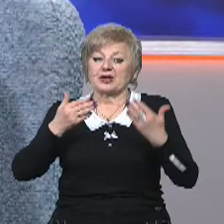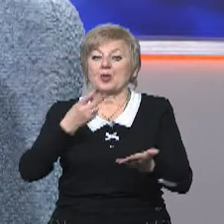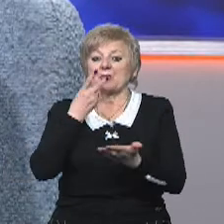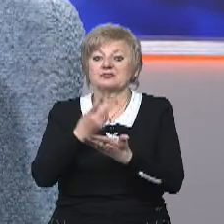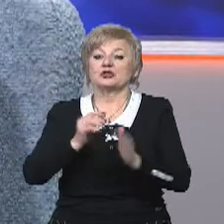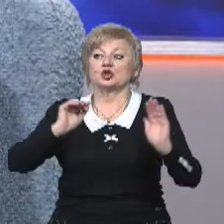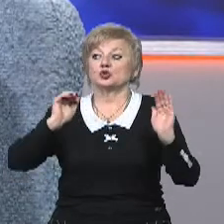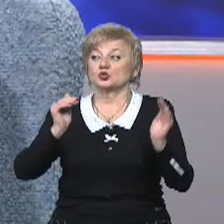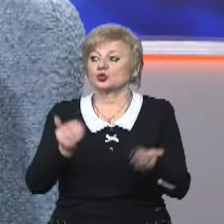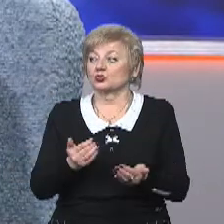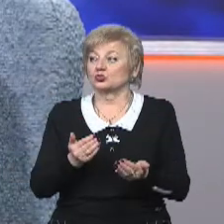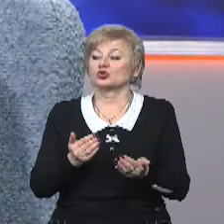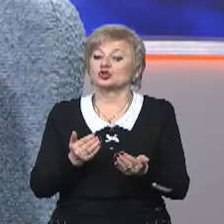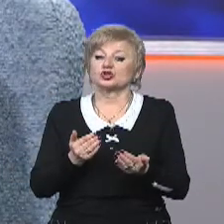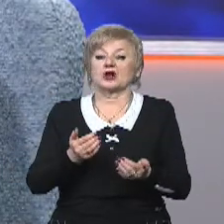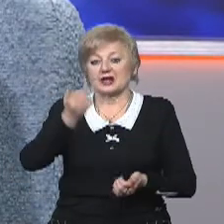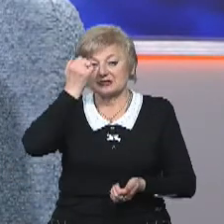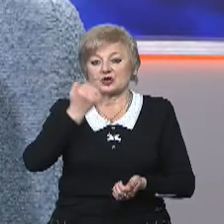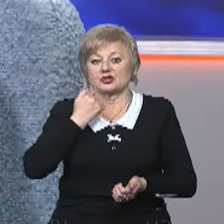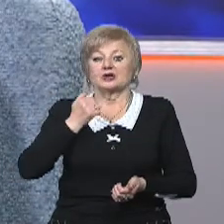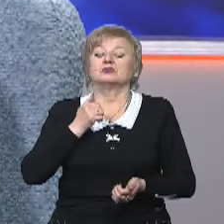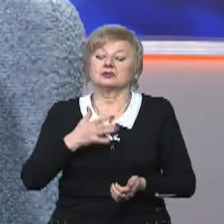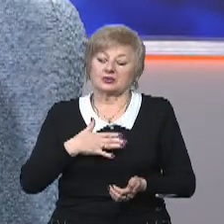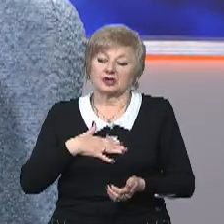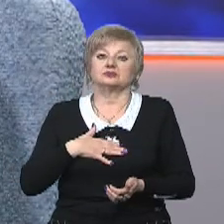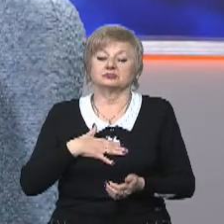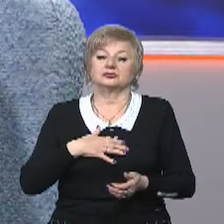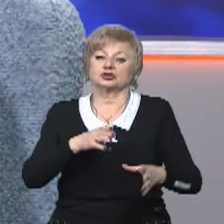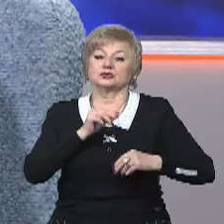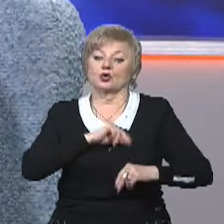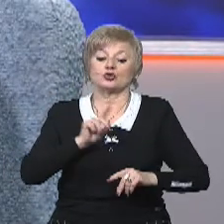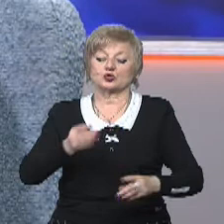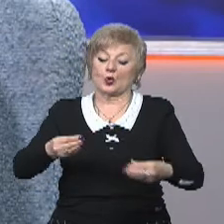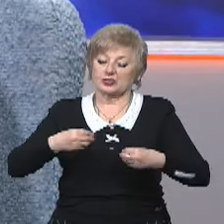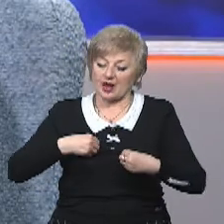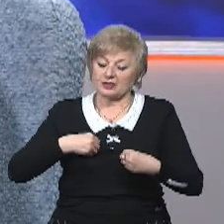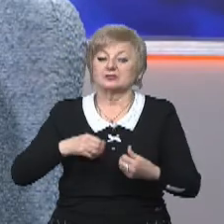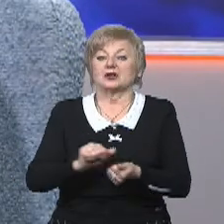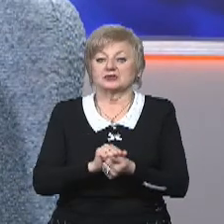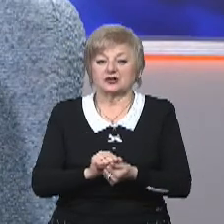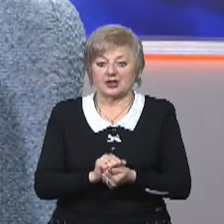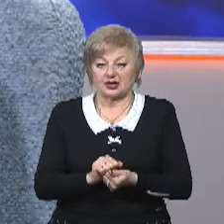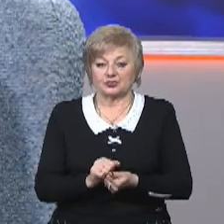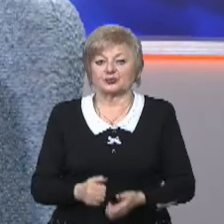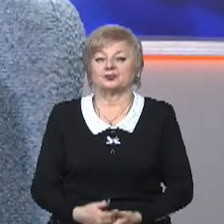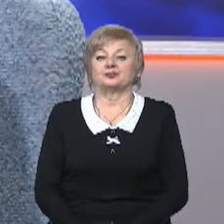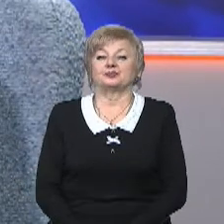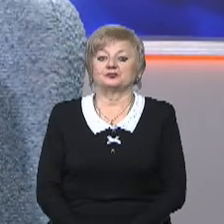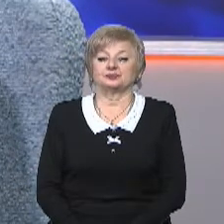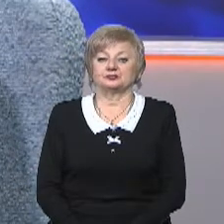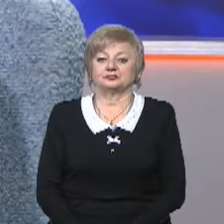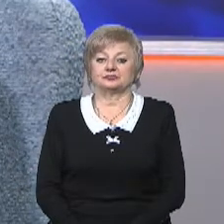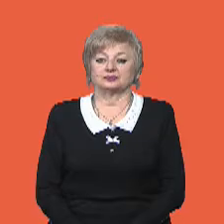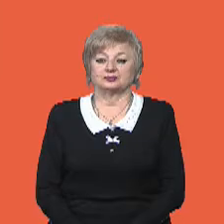сюжет з презентації знахідок. Дякуємо нашим колегам з ранкової редакції за наданий матеріал, Юлії Нікітенко та Андрію Варіонову.